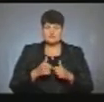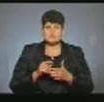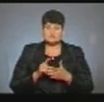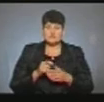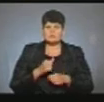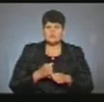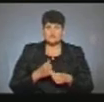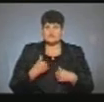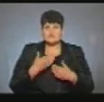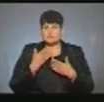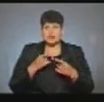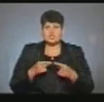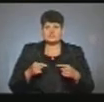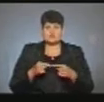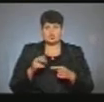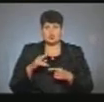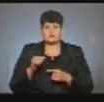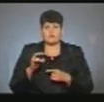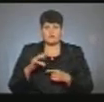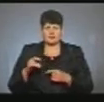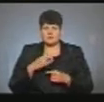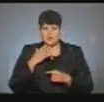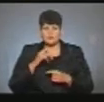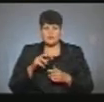що у нас немає чітко даних. Тому що багато людей